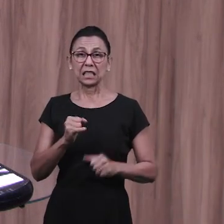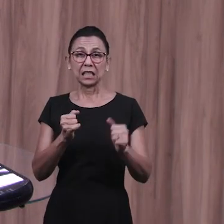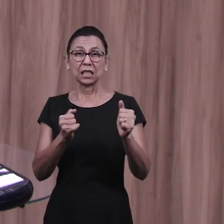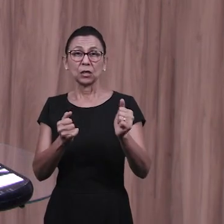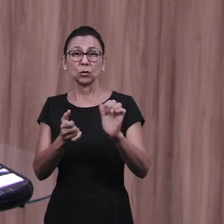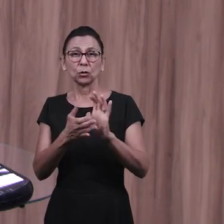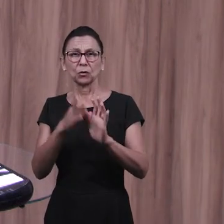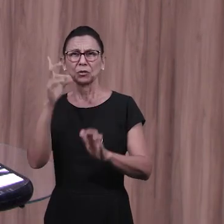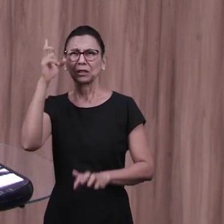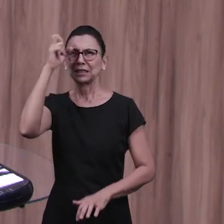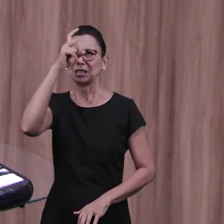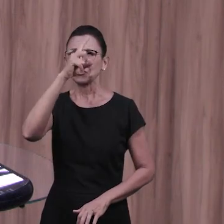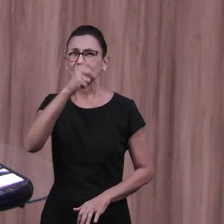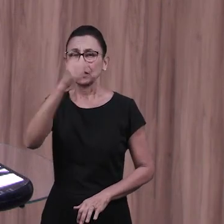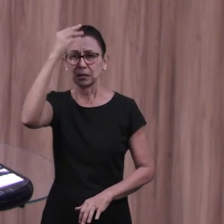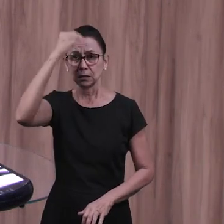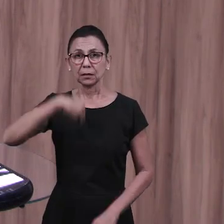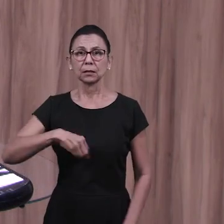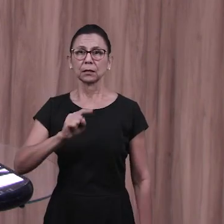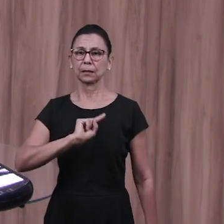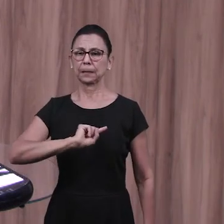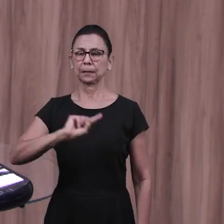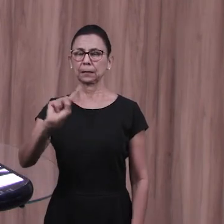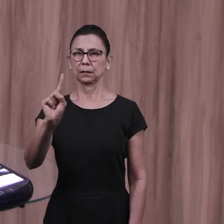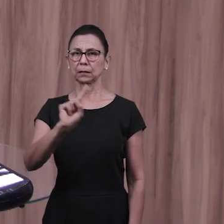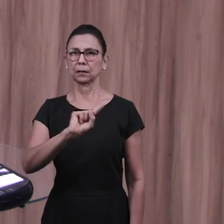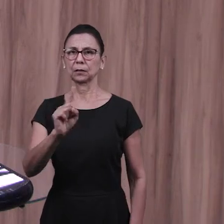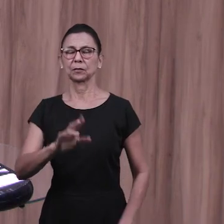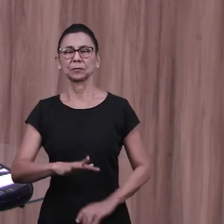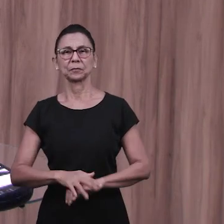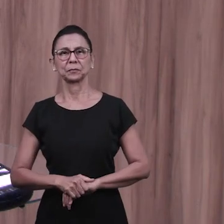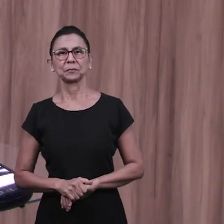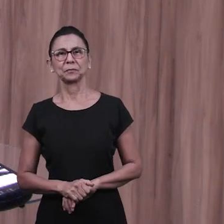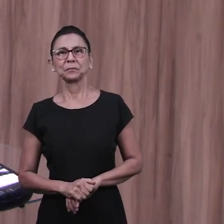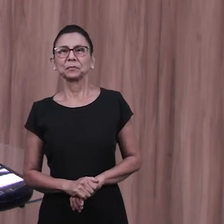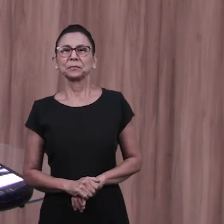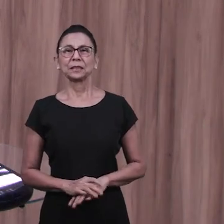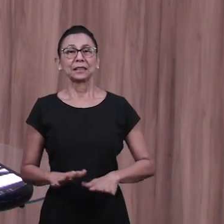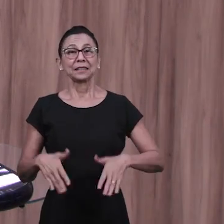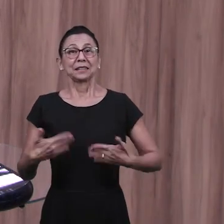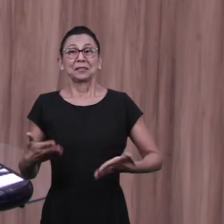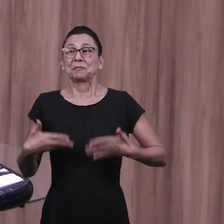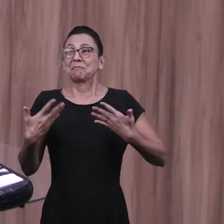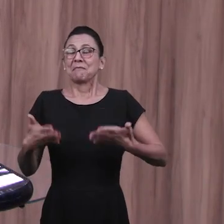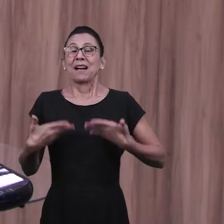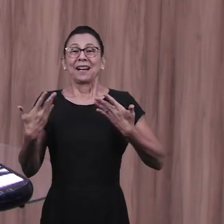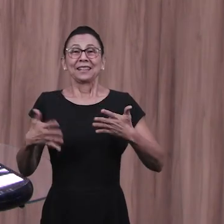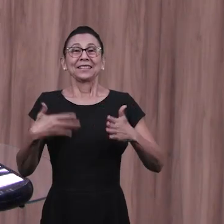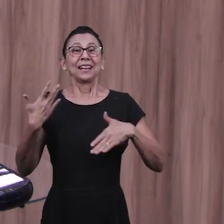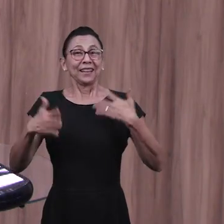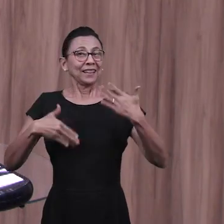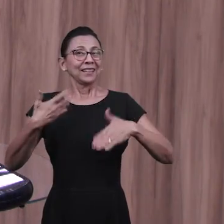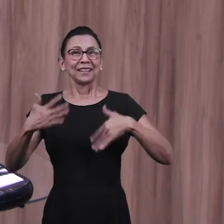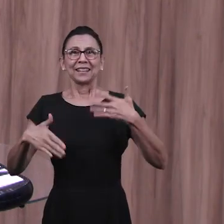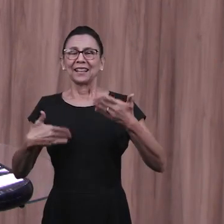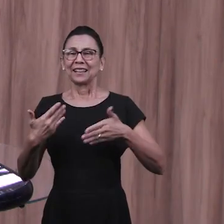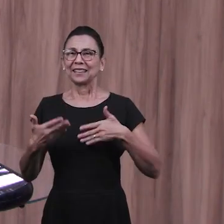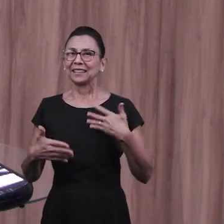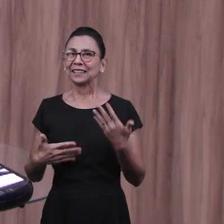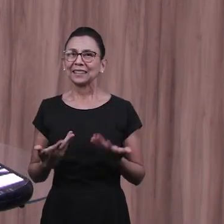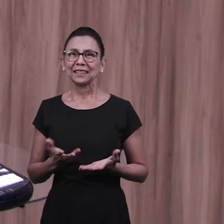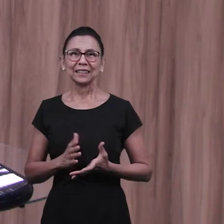aux difficultés. Donc, un de bon courage, il a courage, il est joyeux. Nous ne pouvons